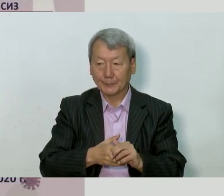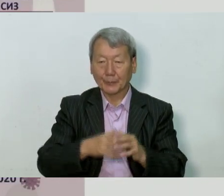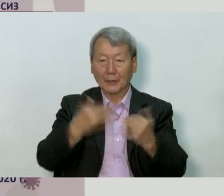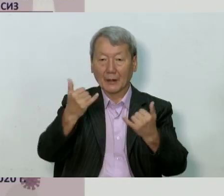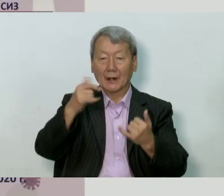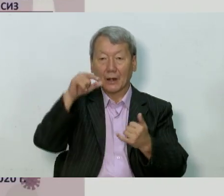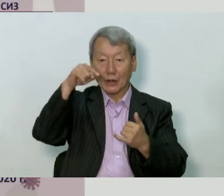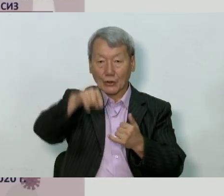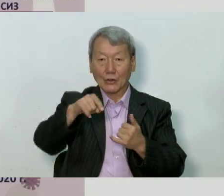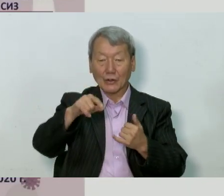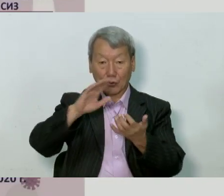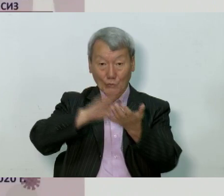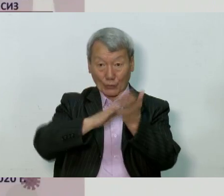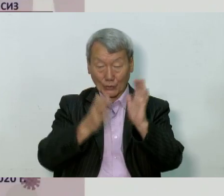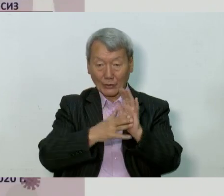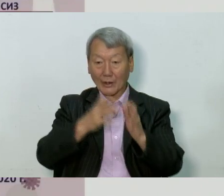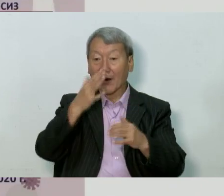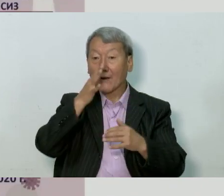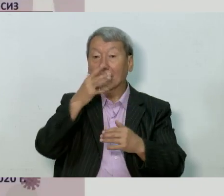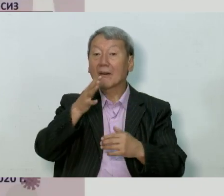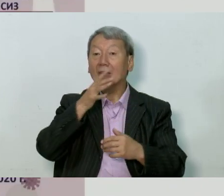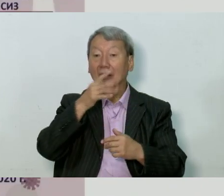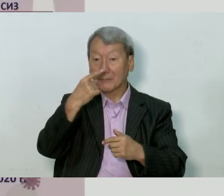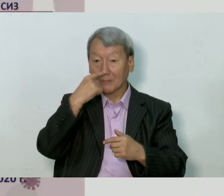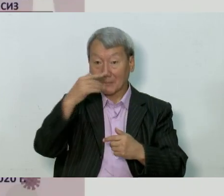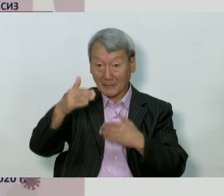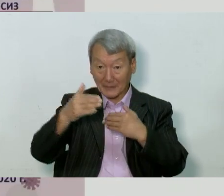В рамках данных соглашений в ближайшее время будут